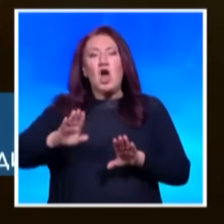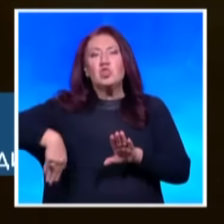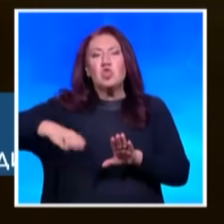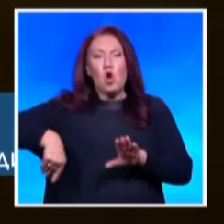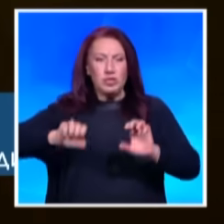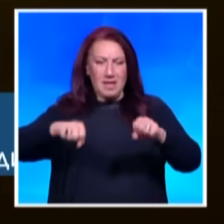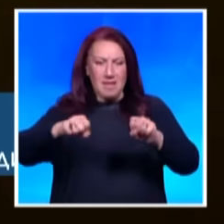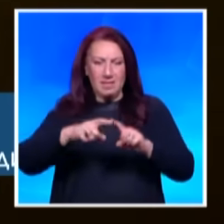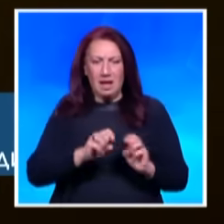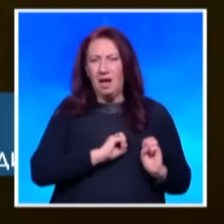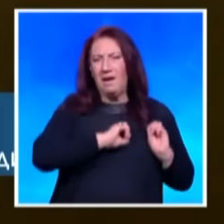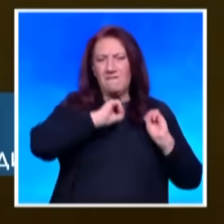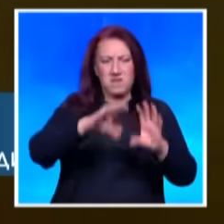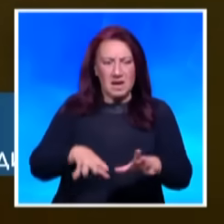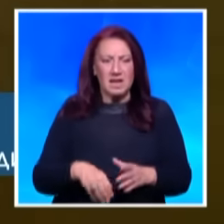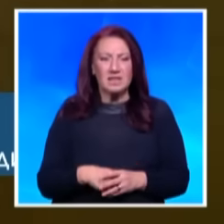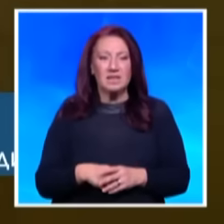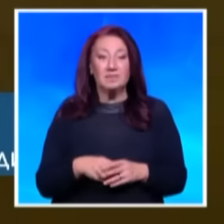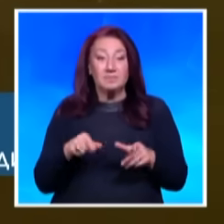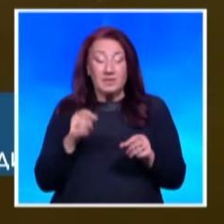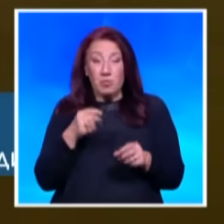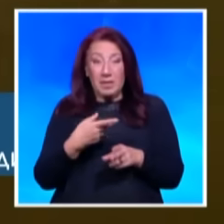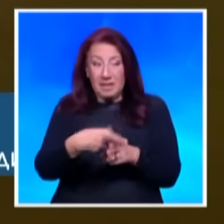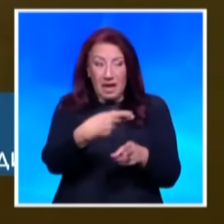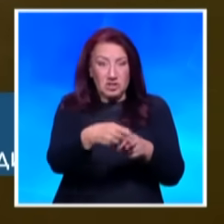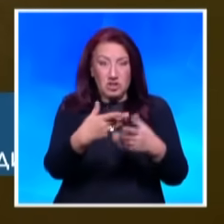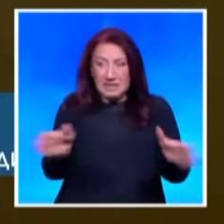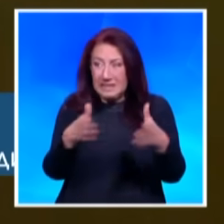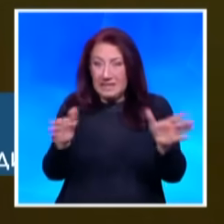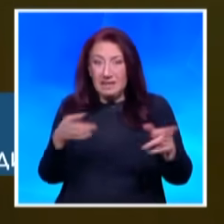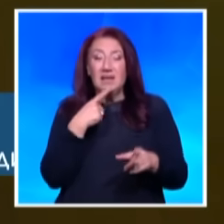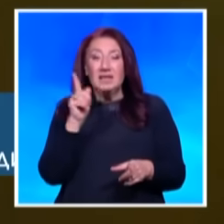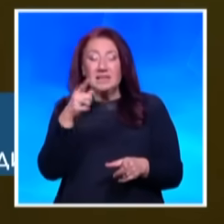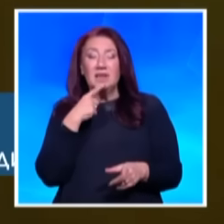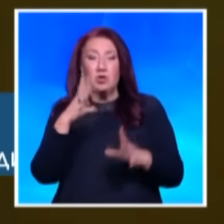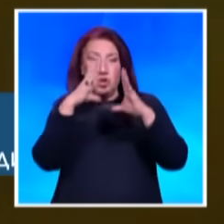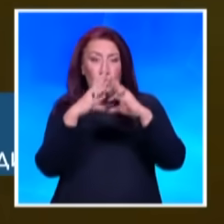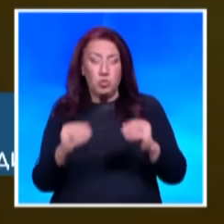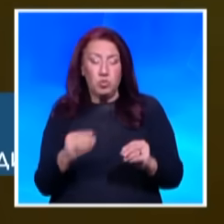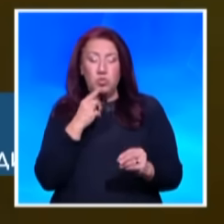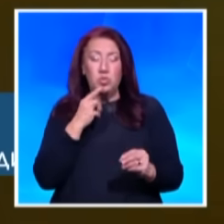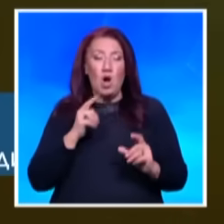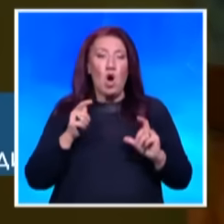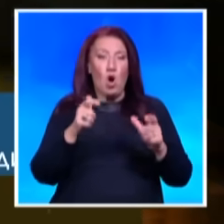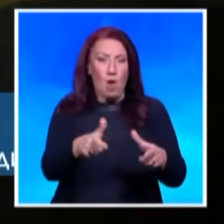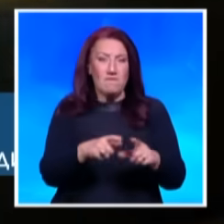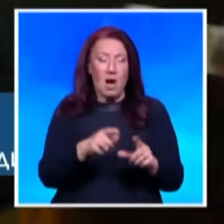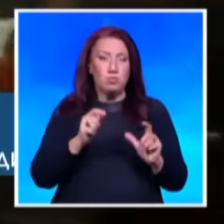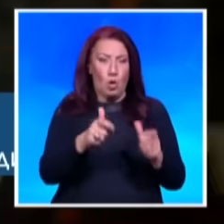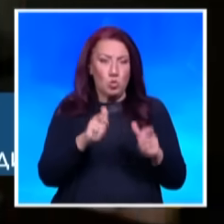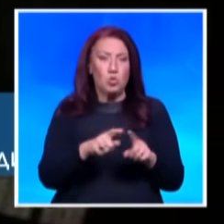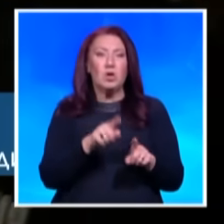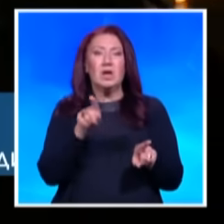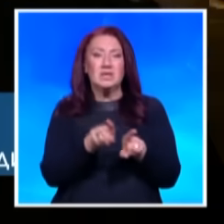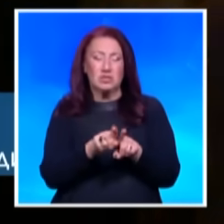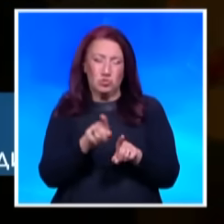паднали тук на място. Разчистват пътя, за да могат да стигнат до запалените кофи за буклука и буса. Току-що полицаите ни помолиха да се